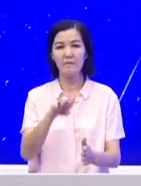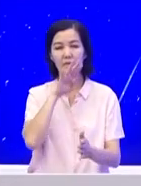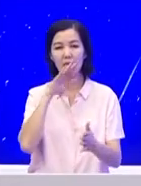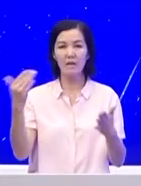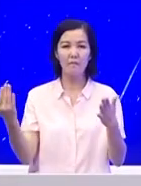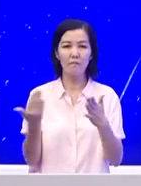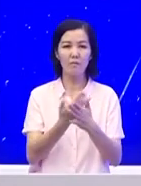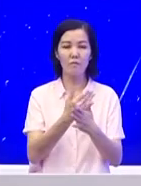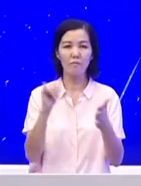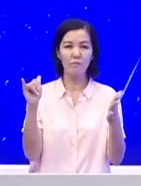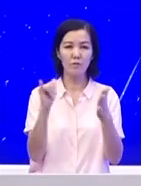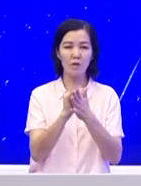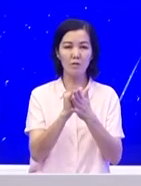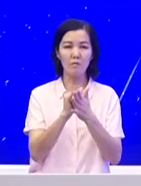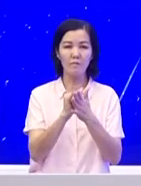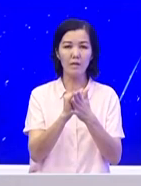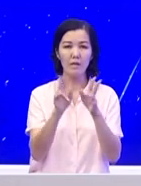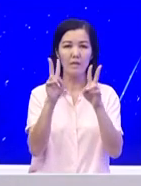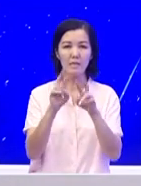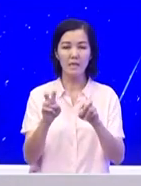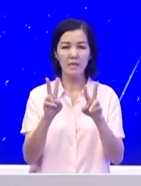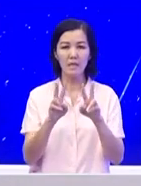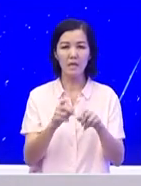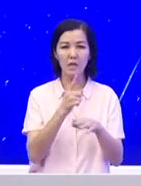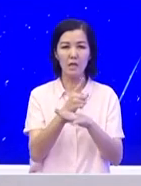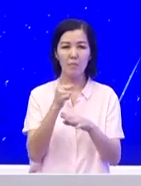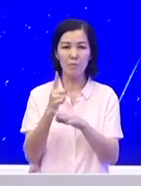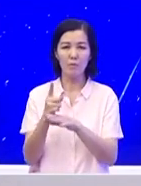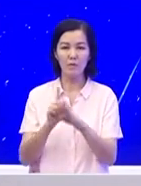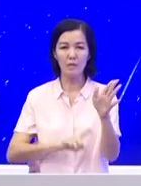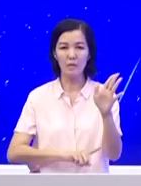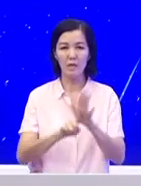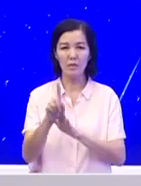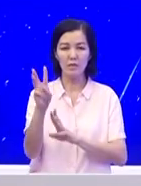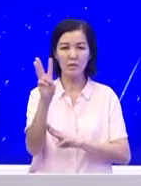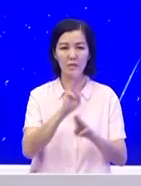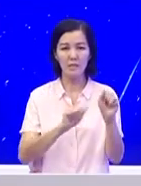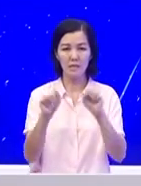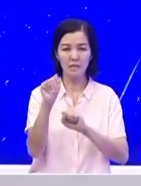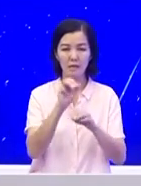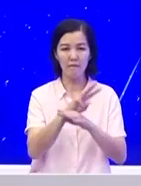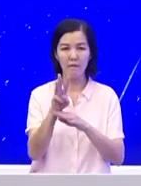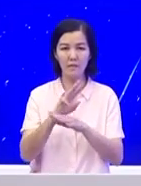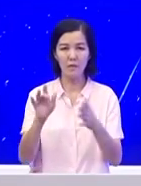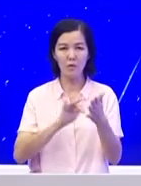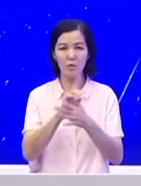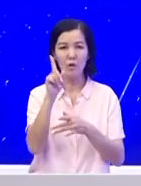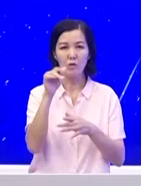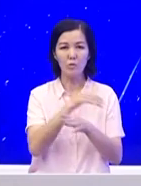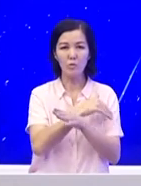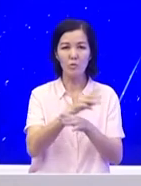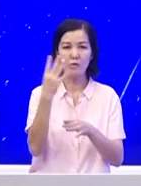В Текеле вновь установлен санитарный пост и начались работы по дезинфекции города. Более 100 улиц и 48 дворовых